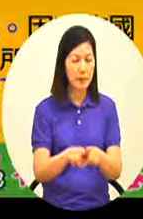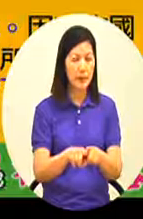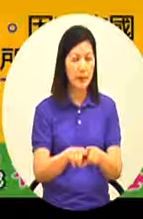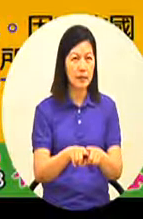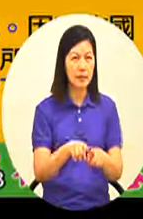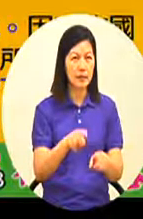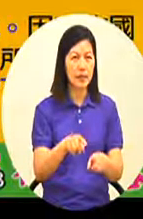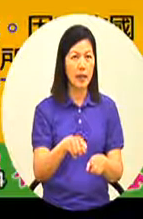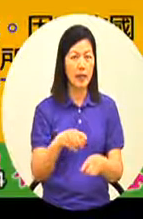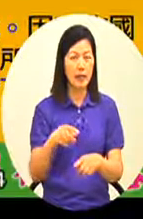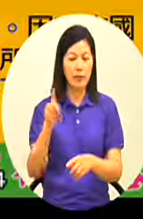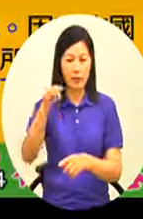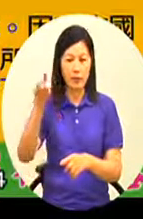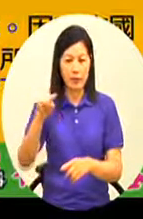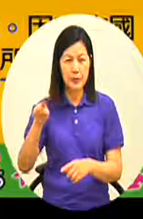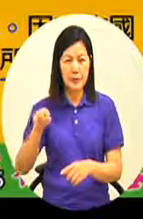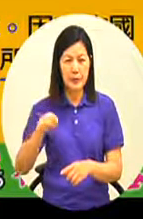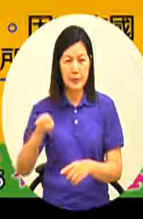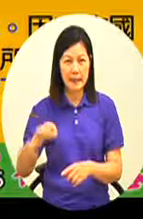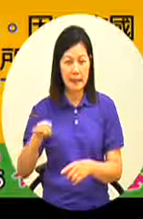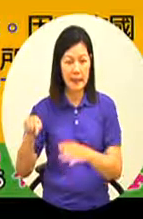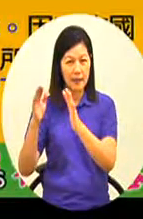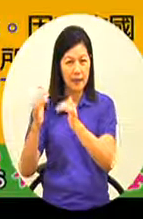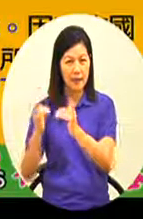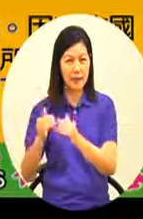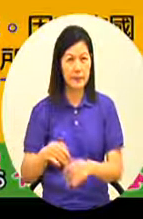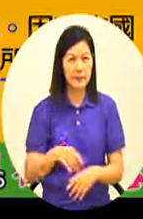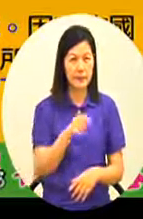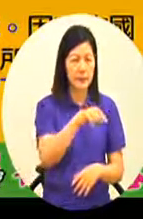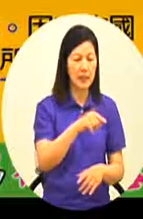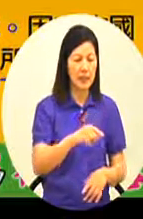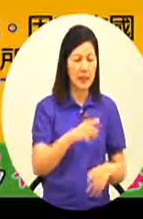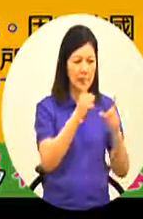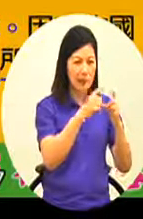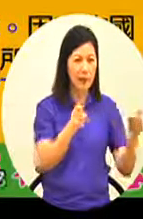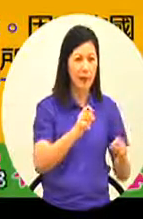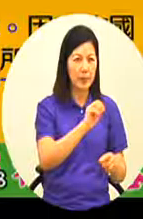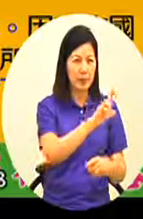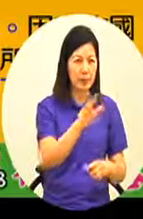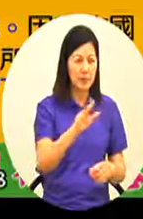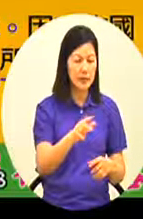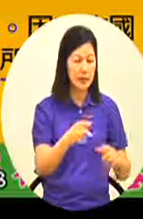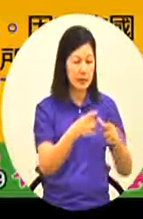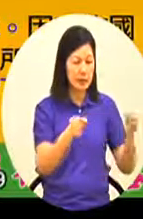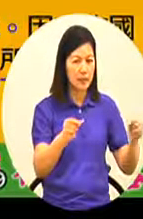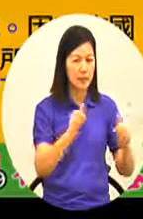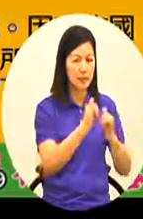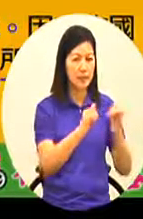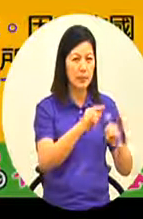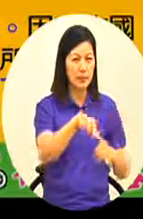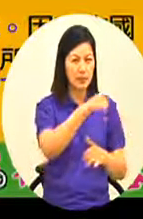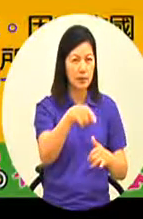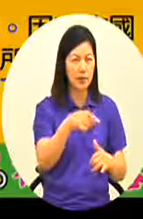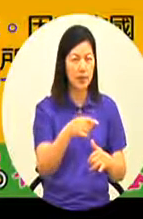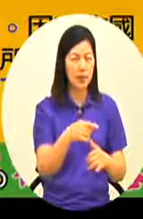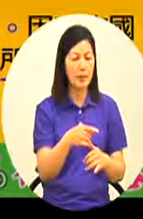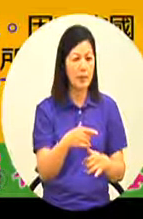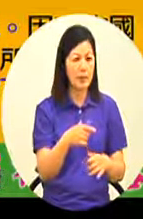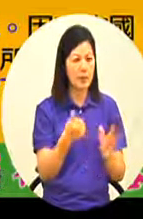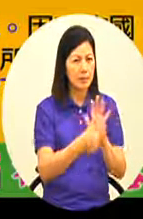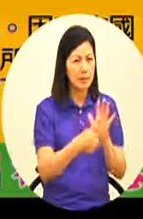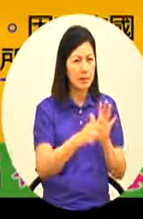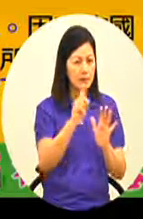力哈，个别是就是日本人哈，他统称了哈，也伫电力统称，就是因我们